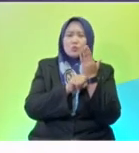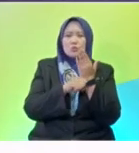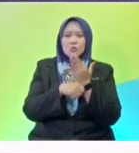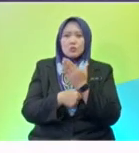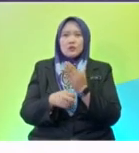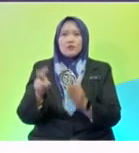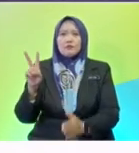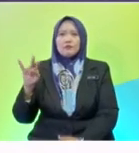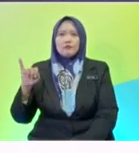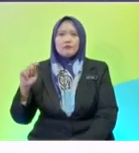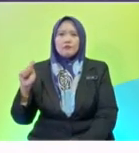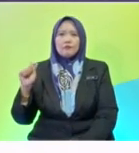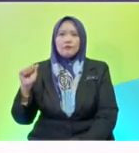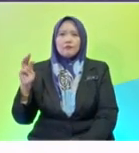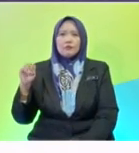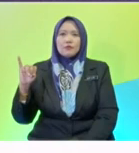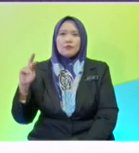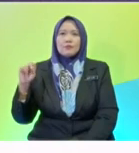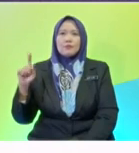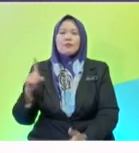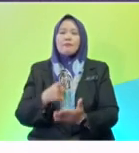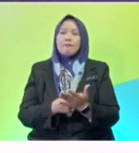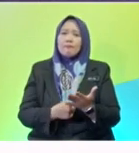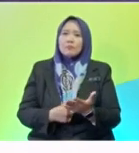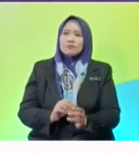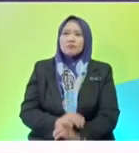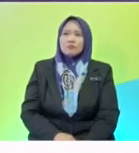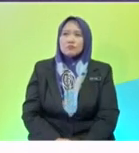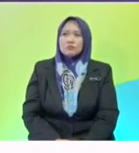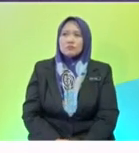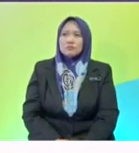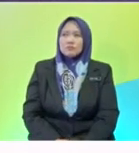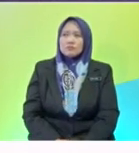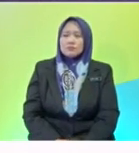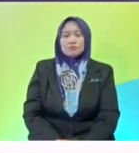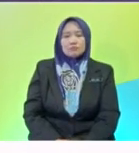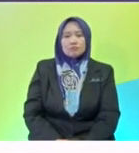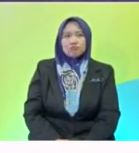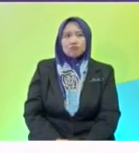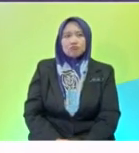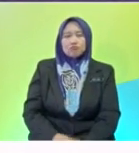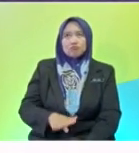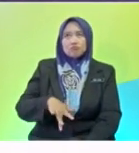contohnya macam apa ya dia tahu maksudnya calcium Cikgu oke